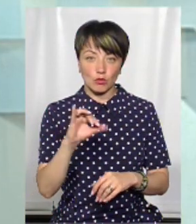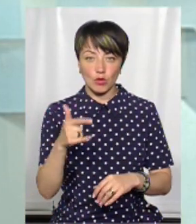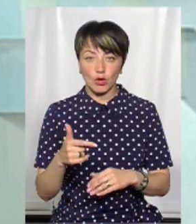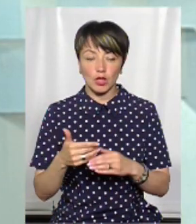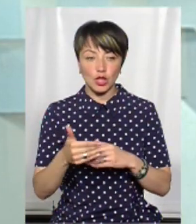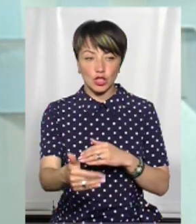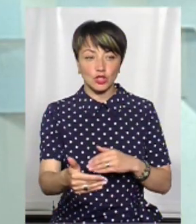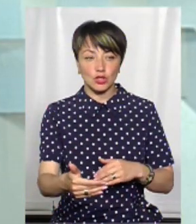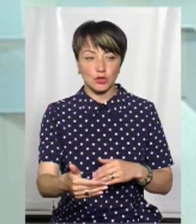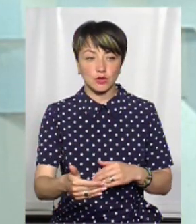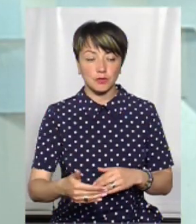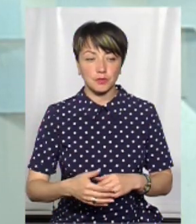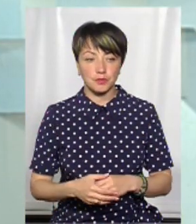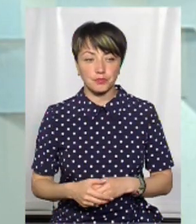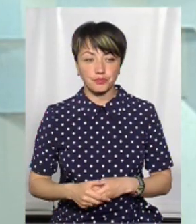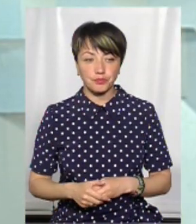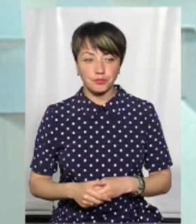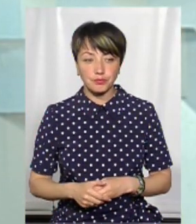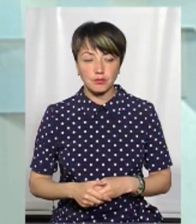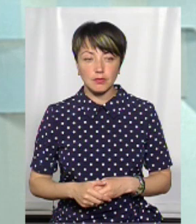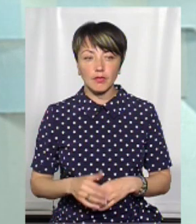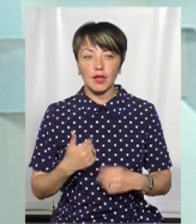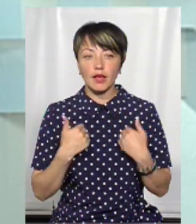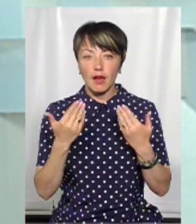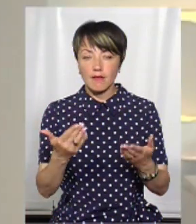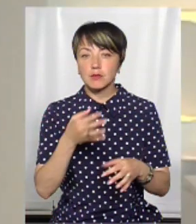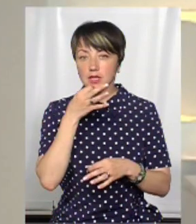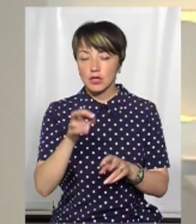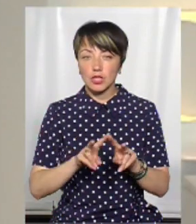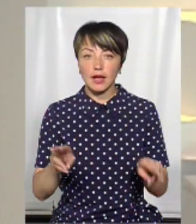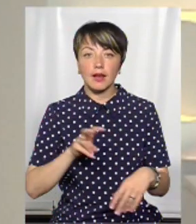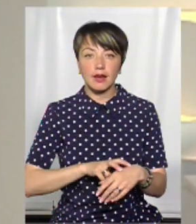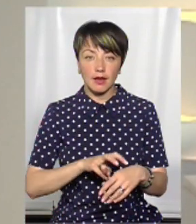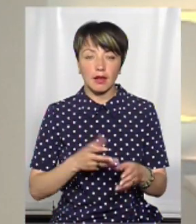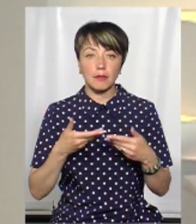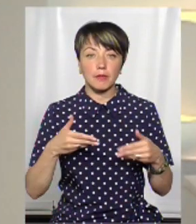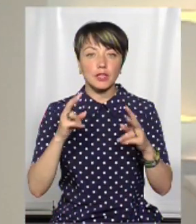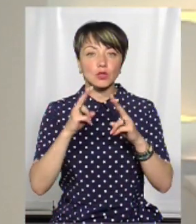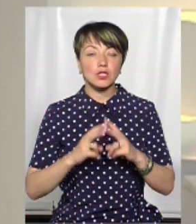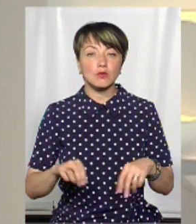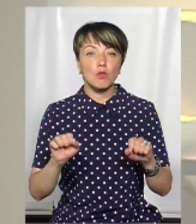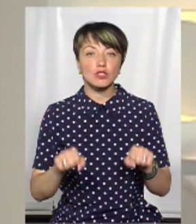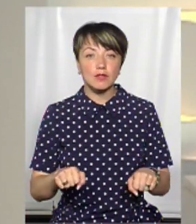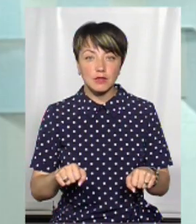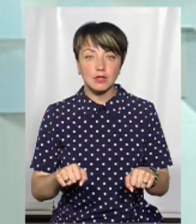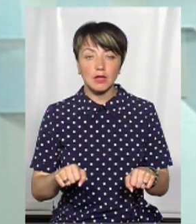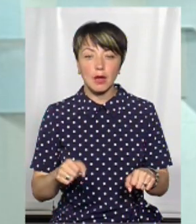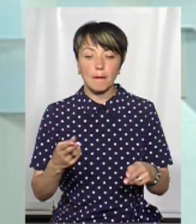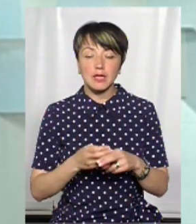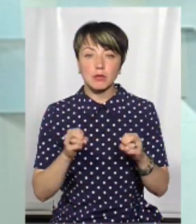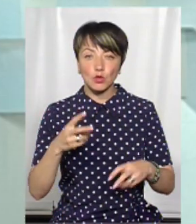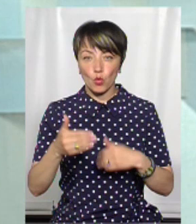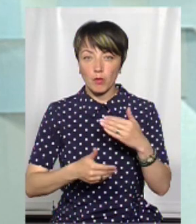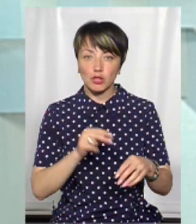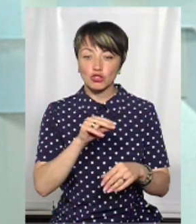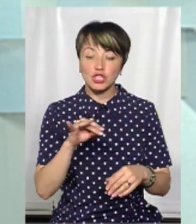Бузі, нижче за течією. Я вам як лікар скажу, ми досліджуємо можливість безпечного купання.